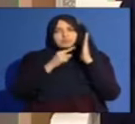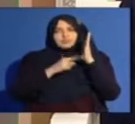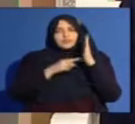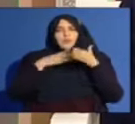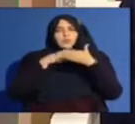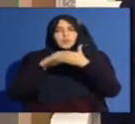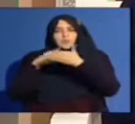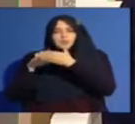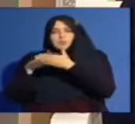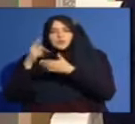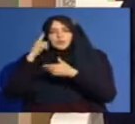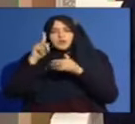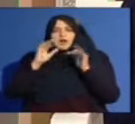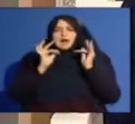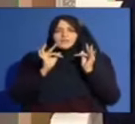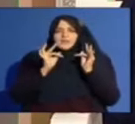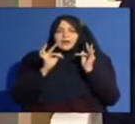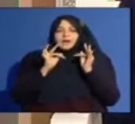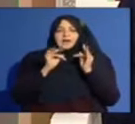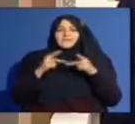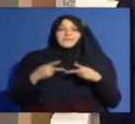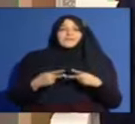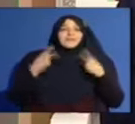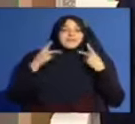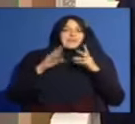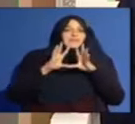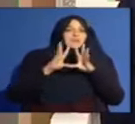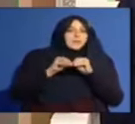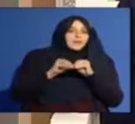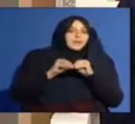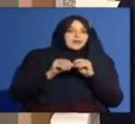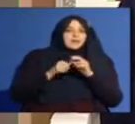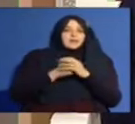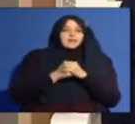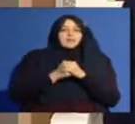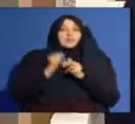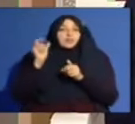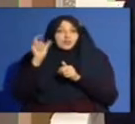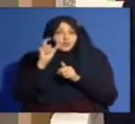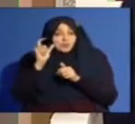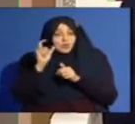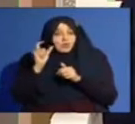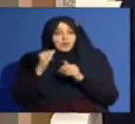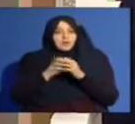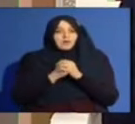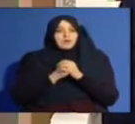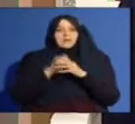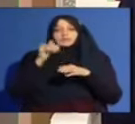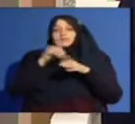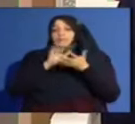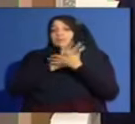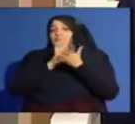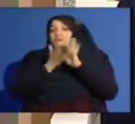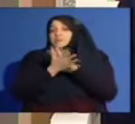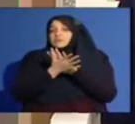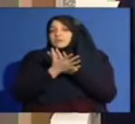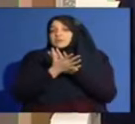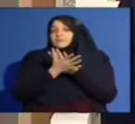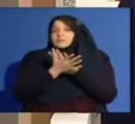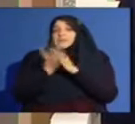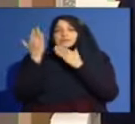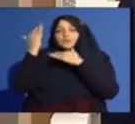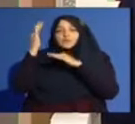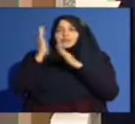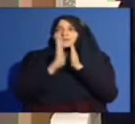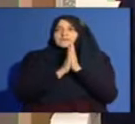المقاصد التي تتعلق بحياة الأسرة أو الأسرة المسلمة في المجتمعات